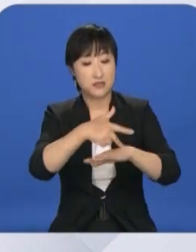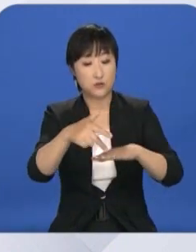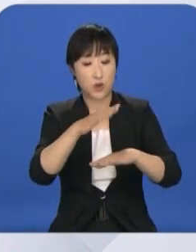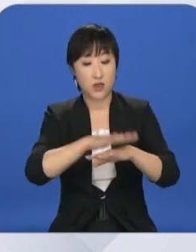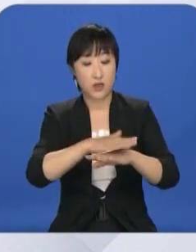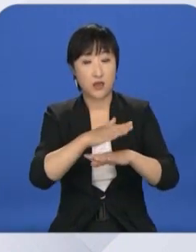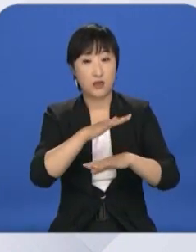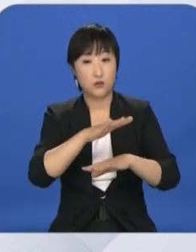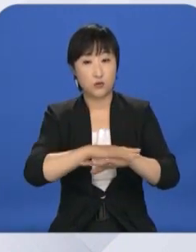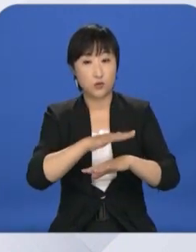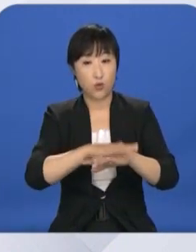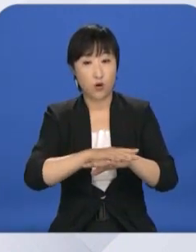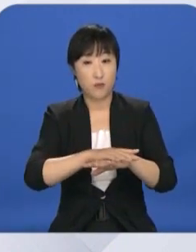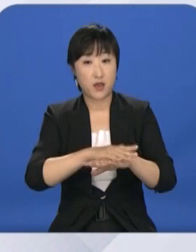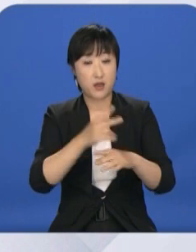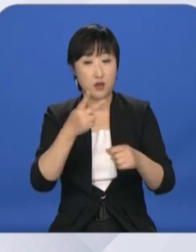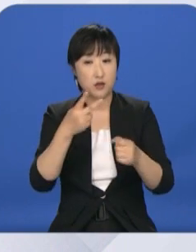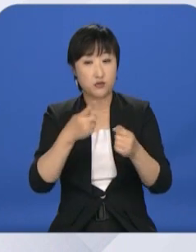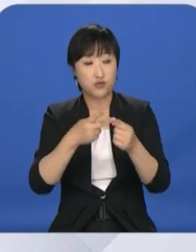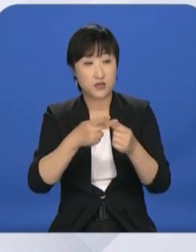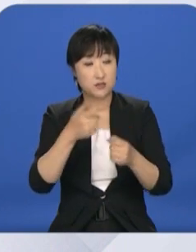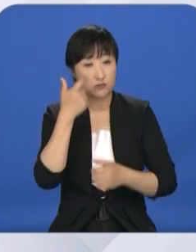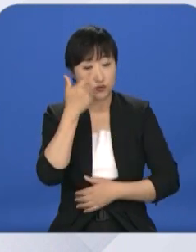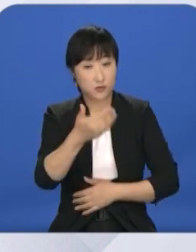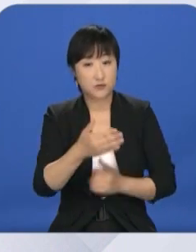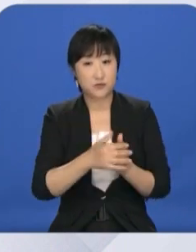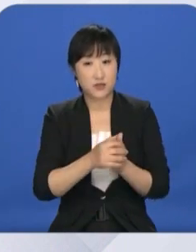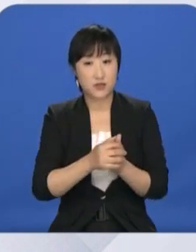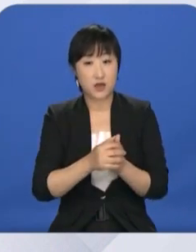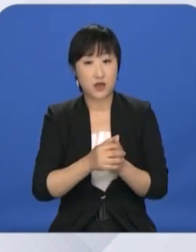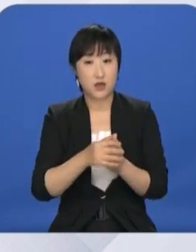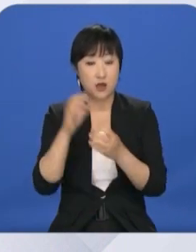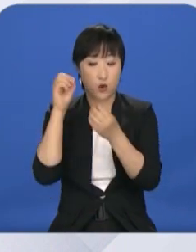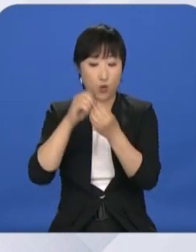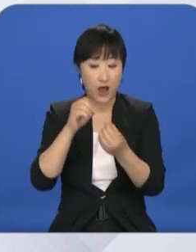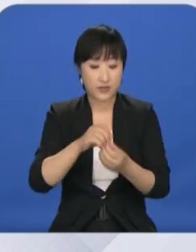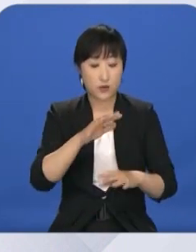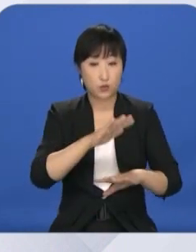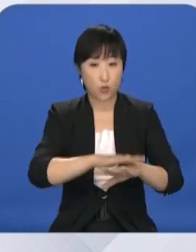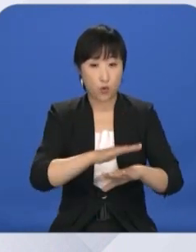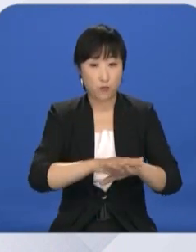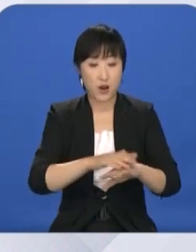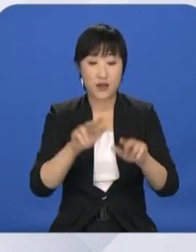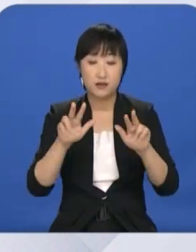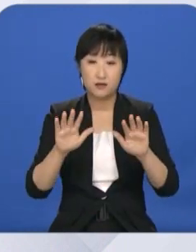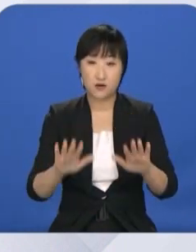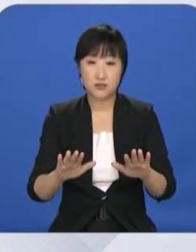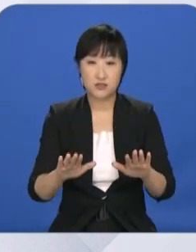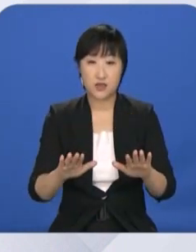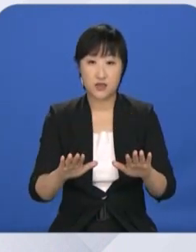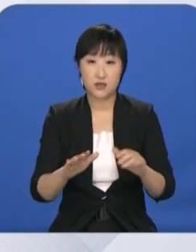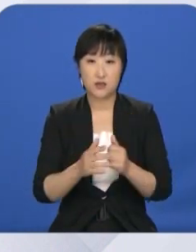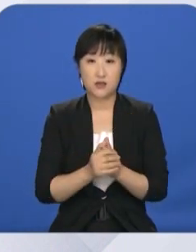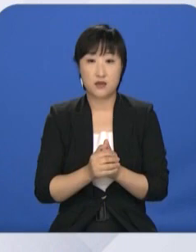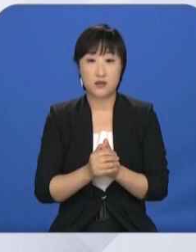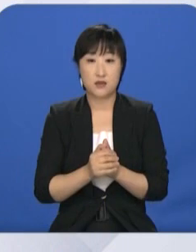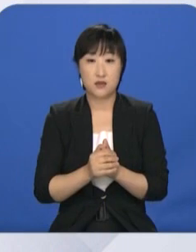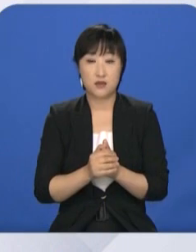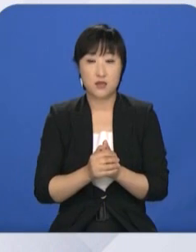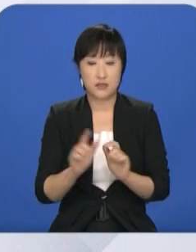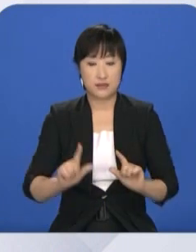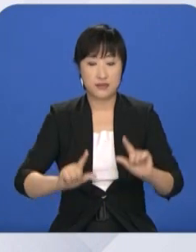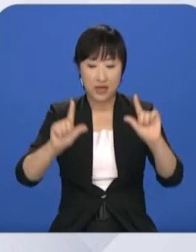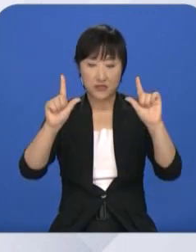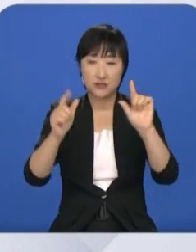농업 정책을 저는 두 가지 방향으로 가져가려 합니다. 관행 농업과 현재 지금